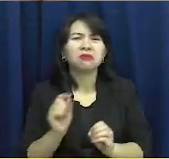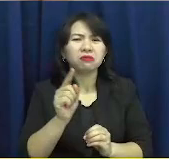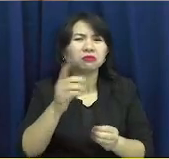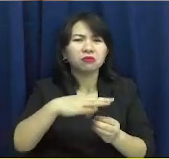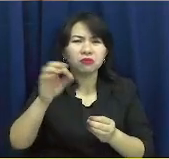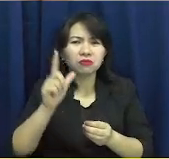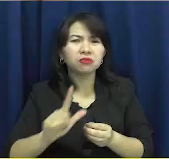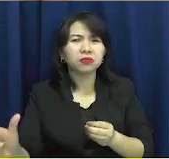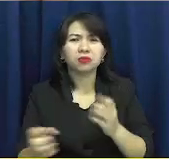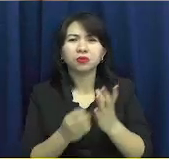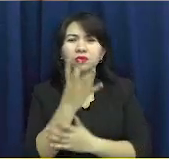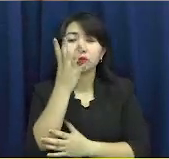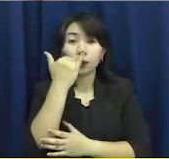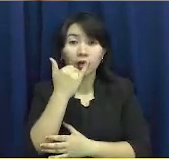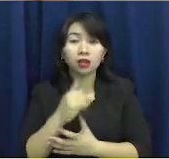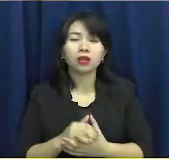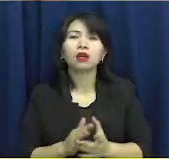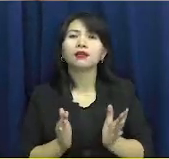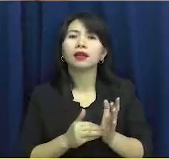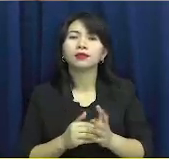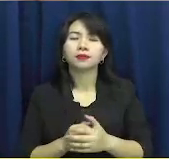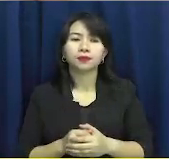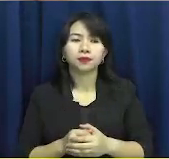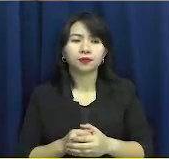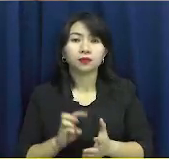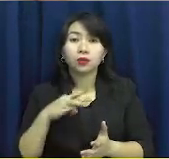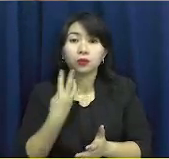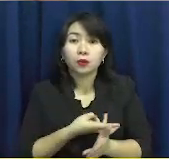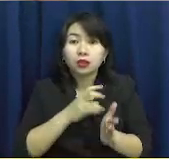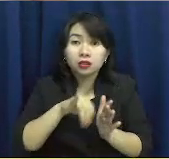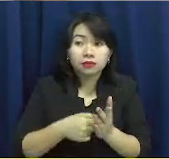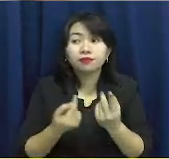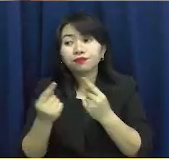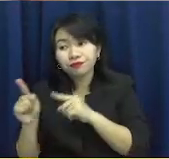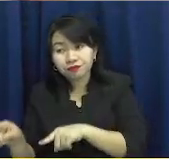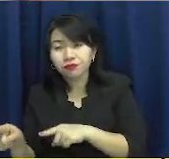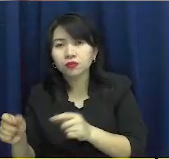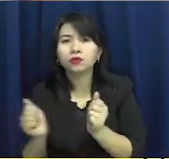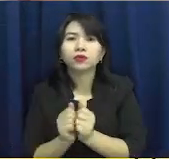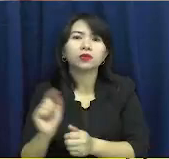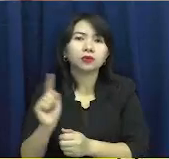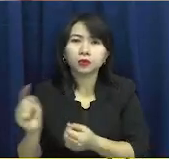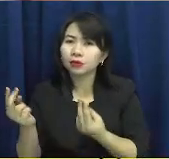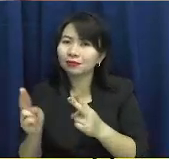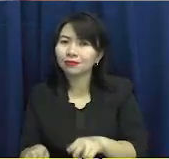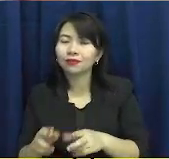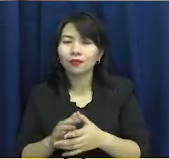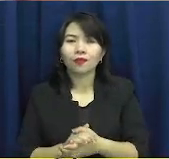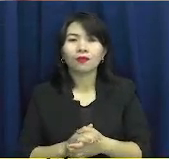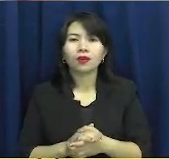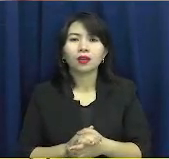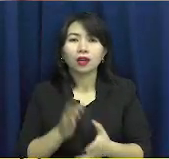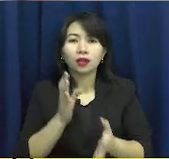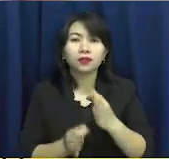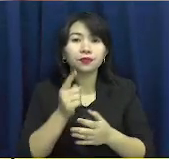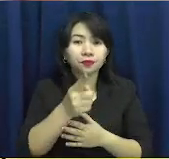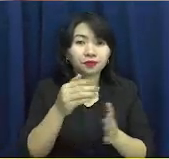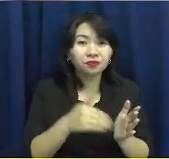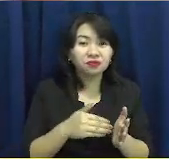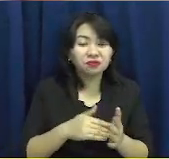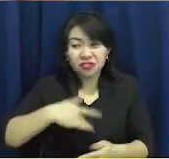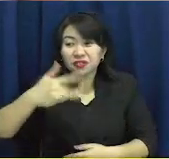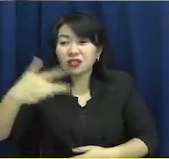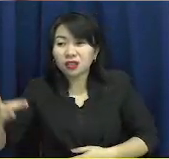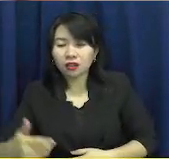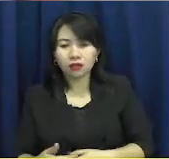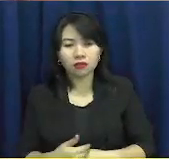growth. Bakit? Sabi ko nga, you will just go with the flow. Sabi ko nga, sir, noong nakaraan eh, pag naramdaman mo rin na ikaw na yung isa sa